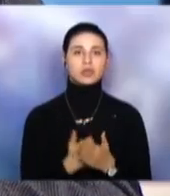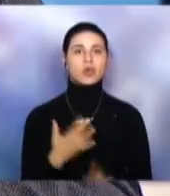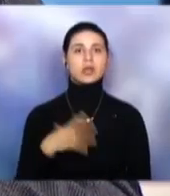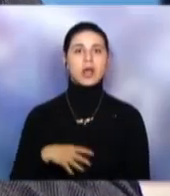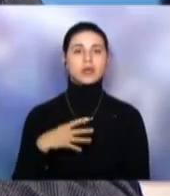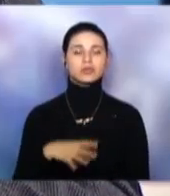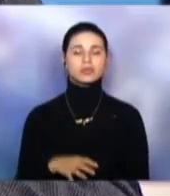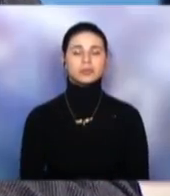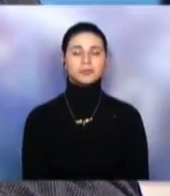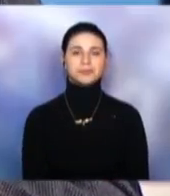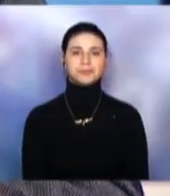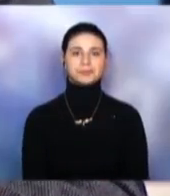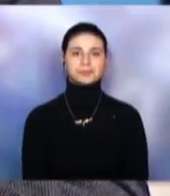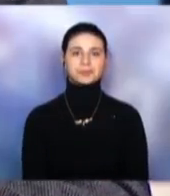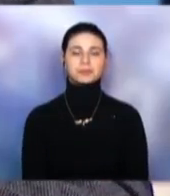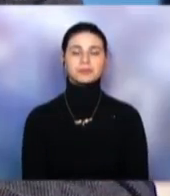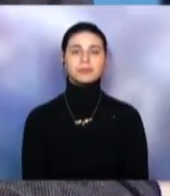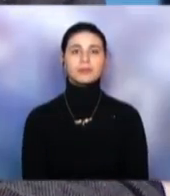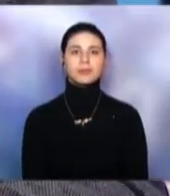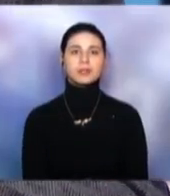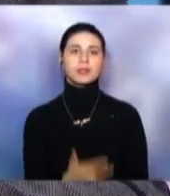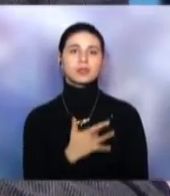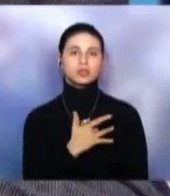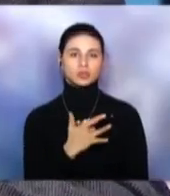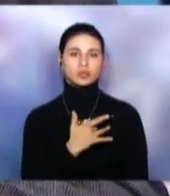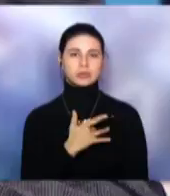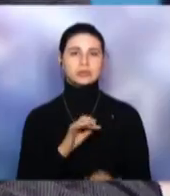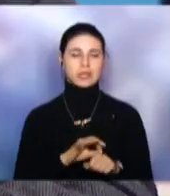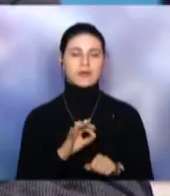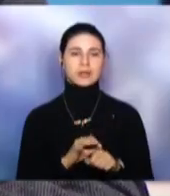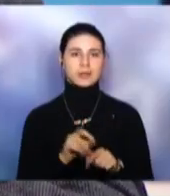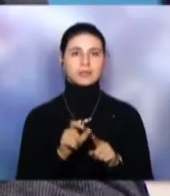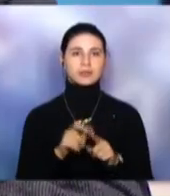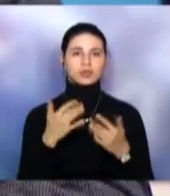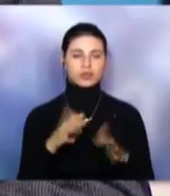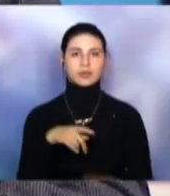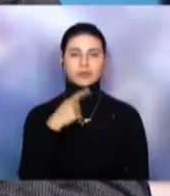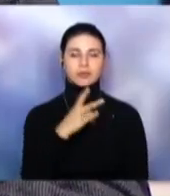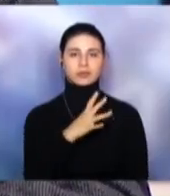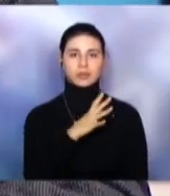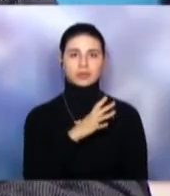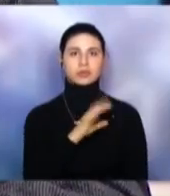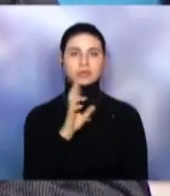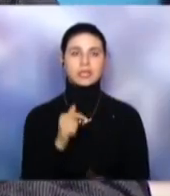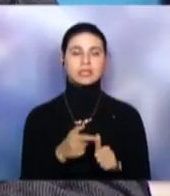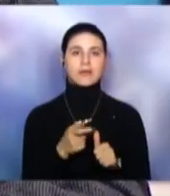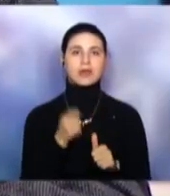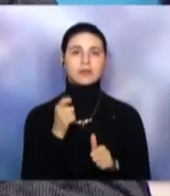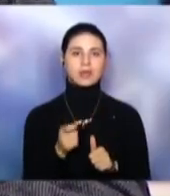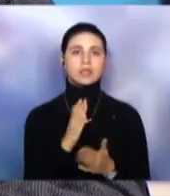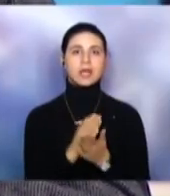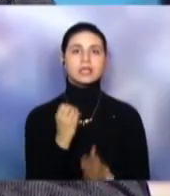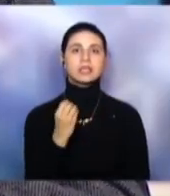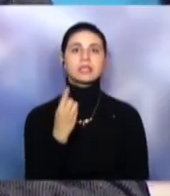ქართულ ასე თქვა საახალწლო გულის სინდრომი მოდით ჩვენ ახალ ნოზოლოგია შემოვიღოთ და დავარქვათ შედის